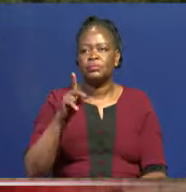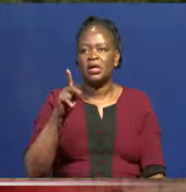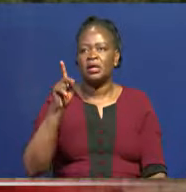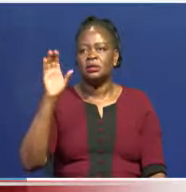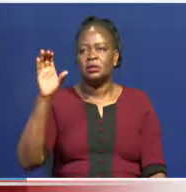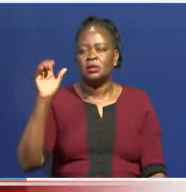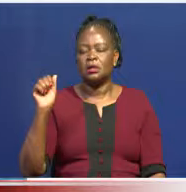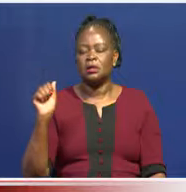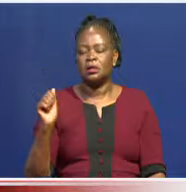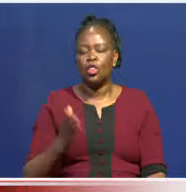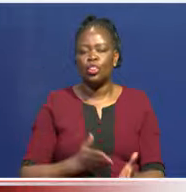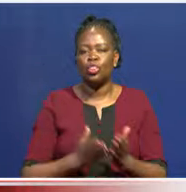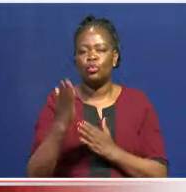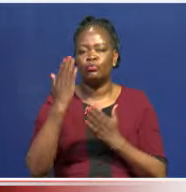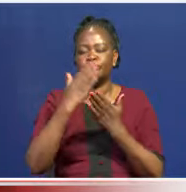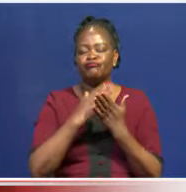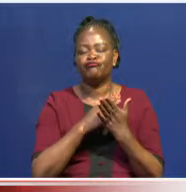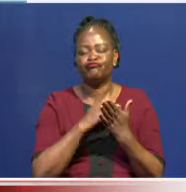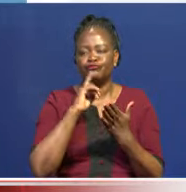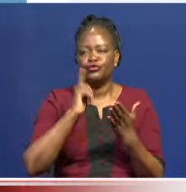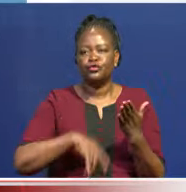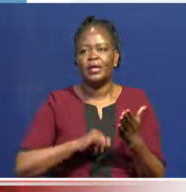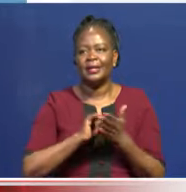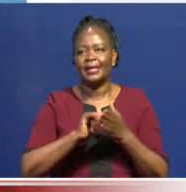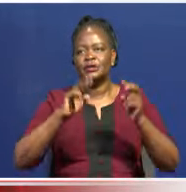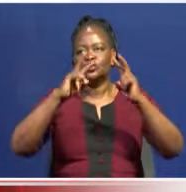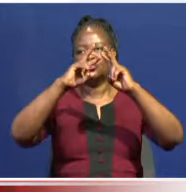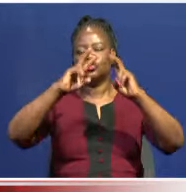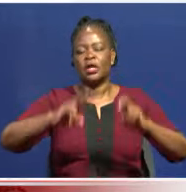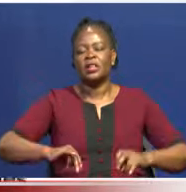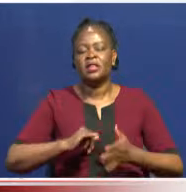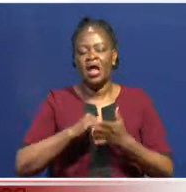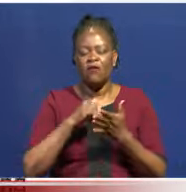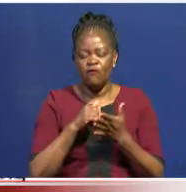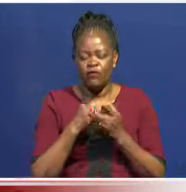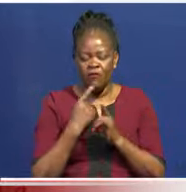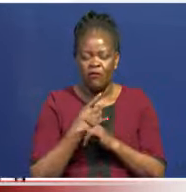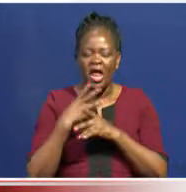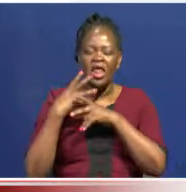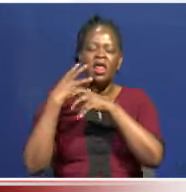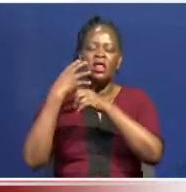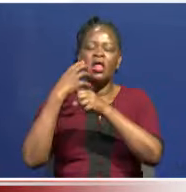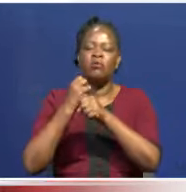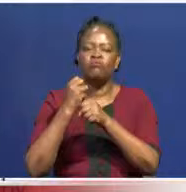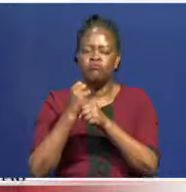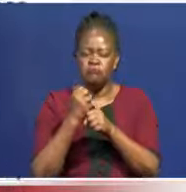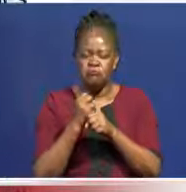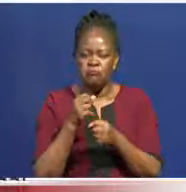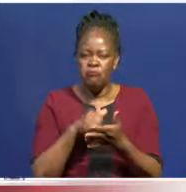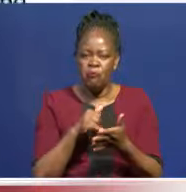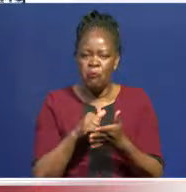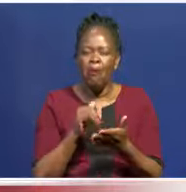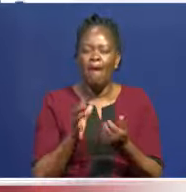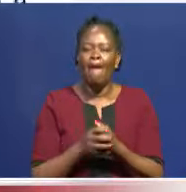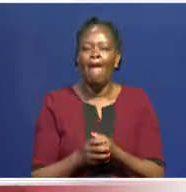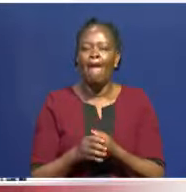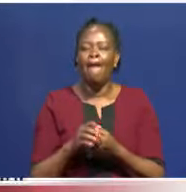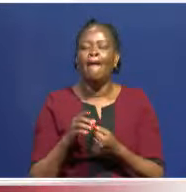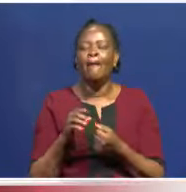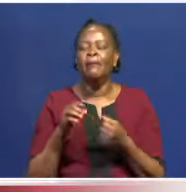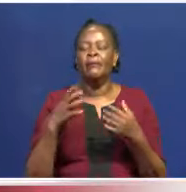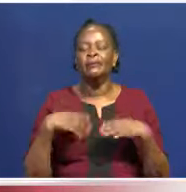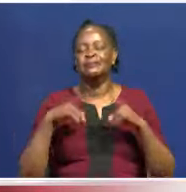KCAA kupitia taarifa ilisema uchunguzi unaojumuisha mashirika mbalimbali ikiwemo idara ya upelelezi wa ajali za